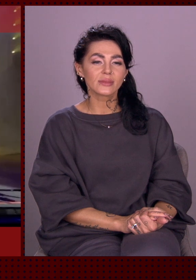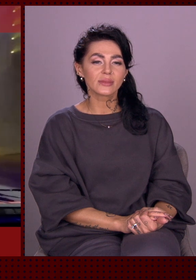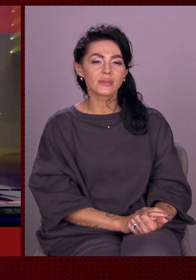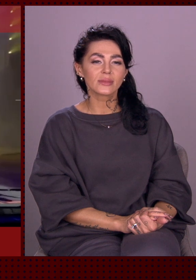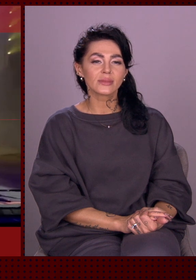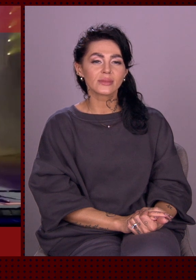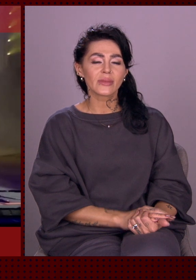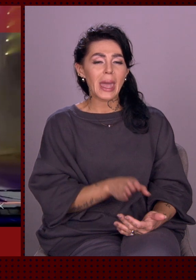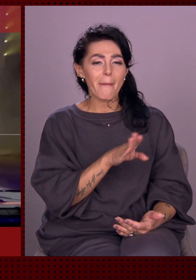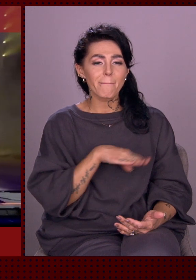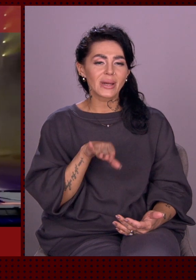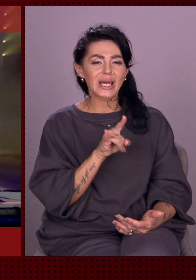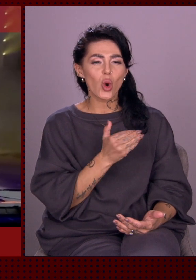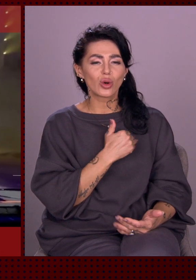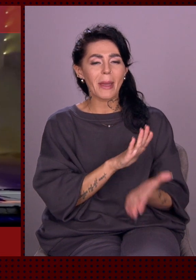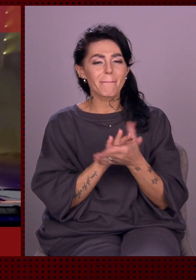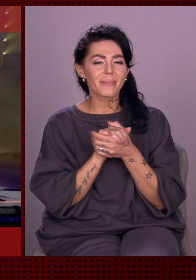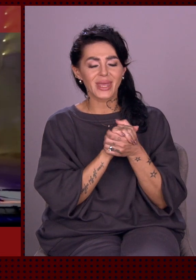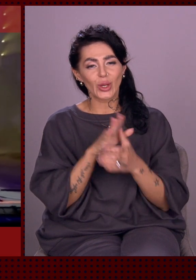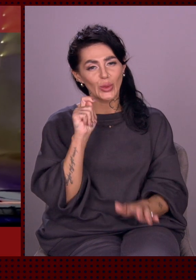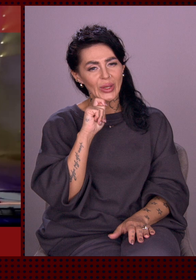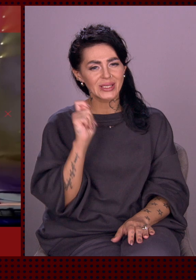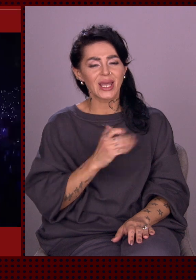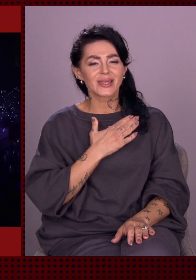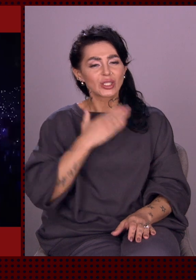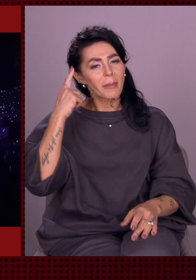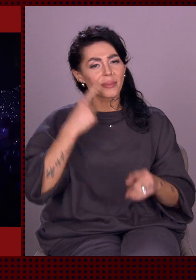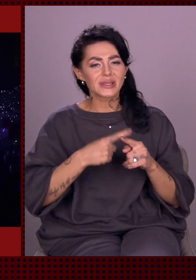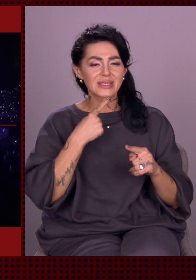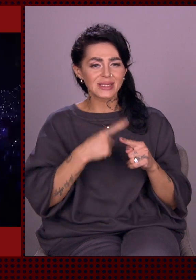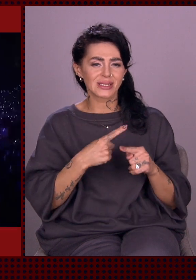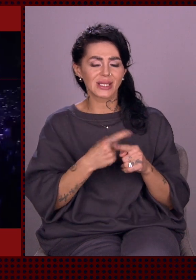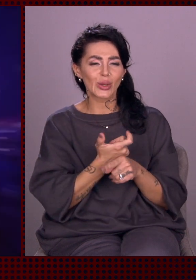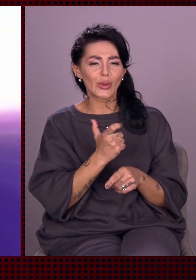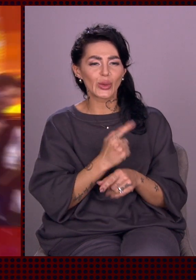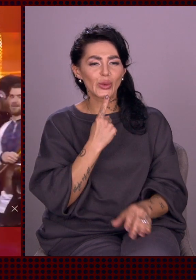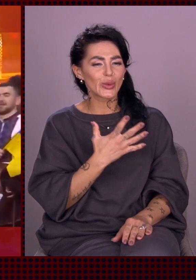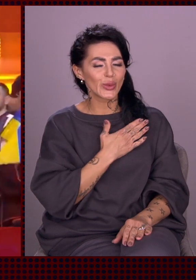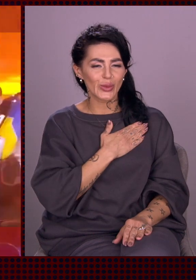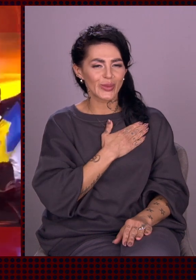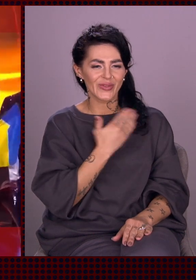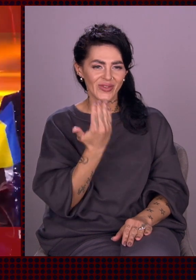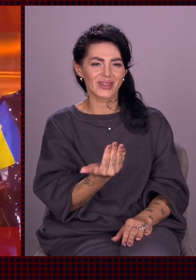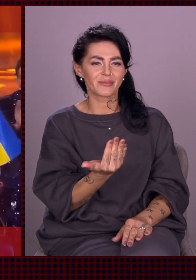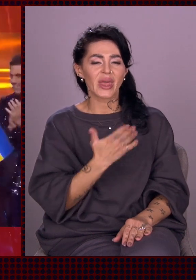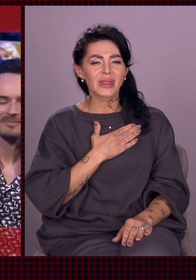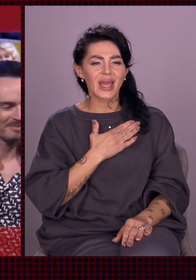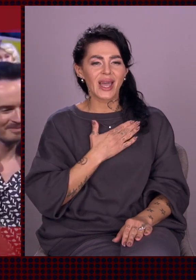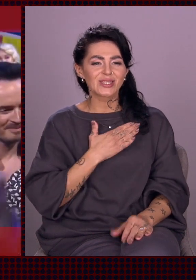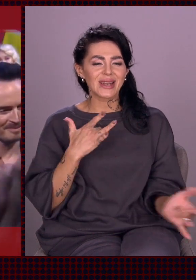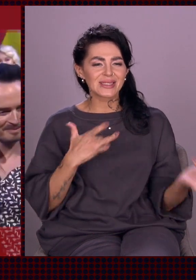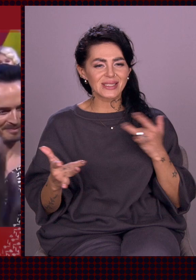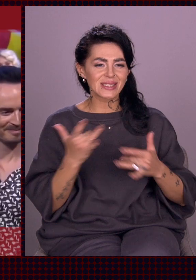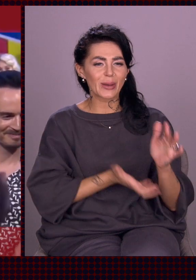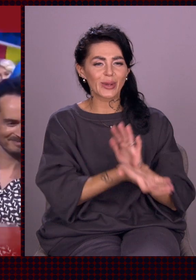Ми хочемо миру в Україні. Наші брати і сестри, ми любимо вас. Наші митці отримують